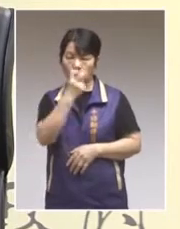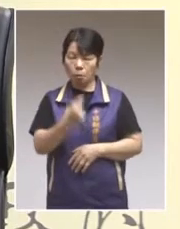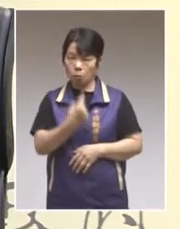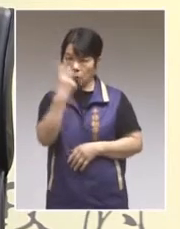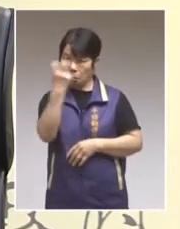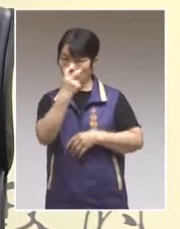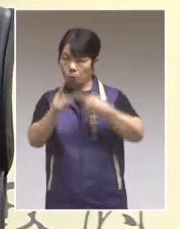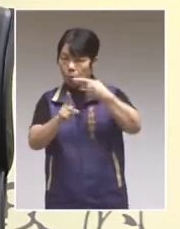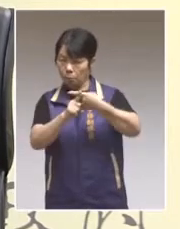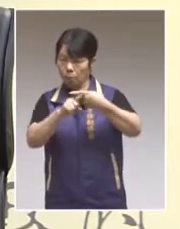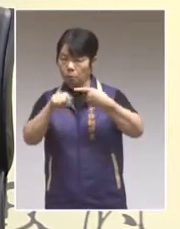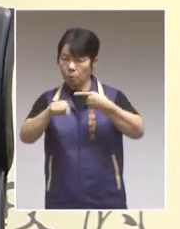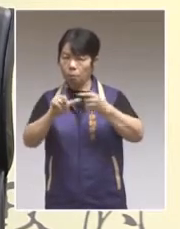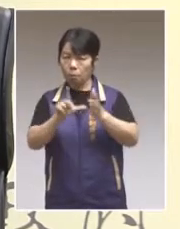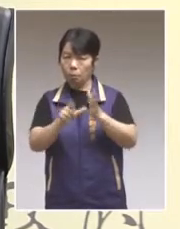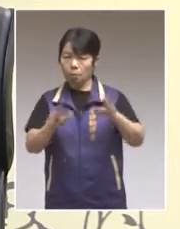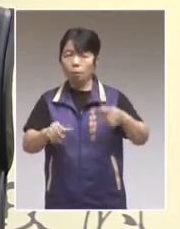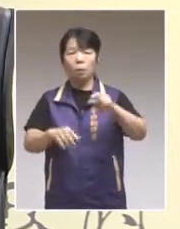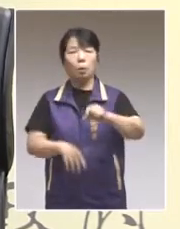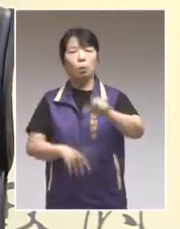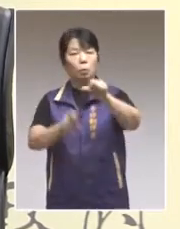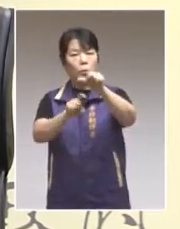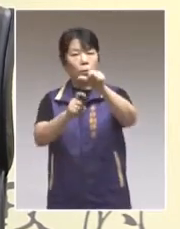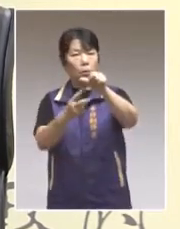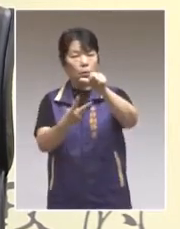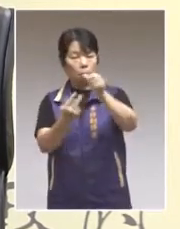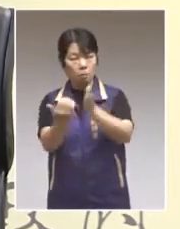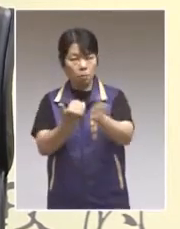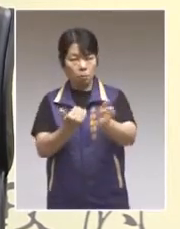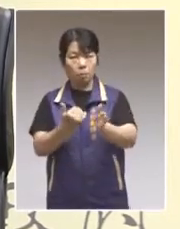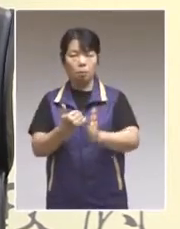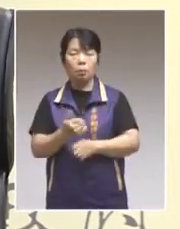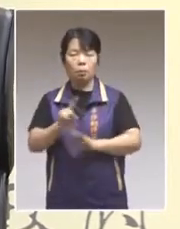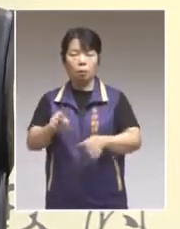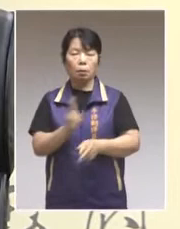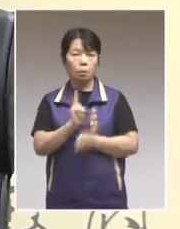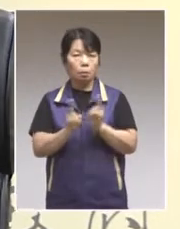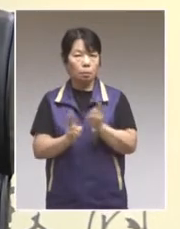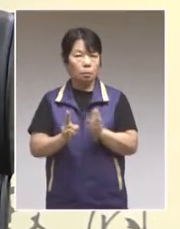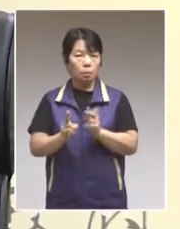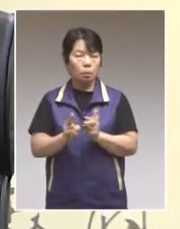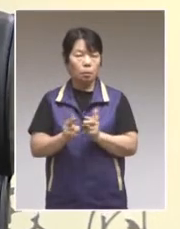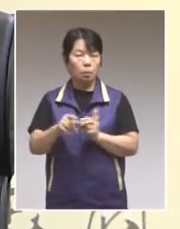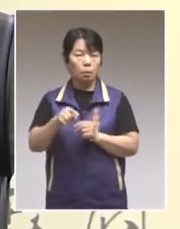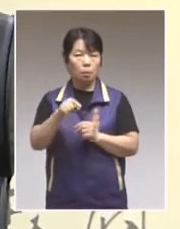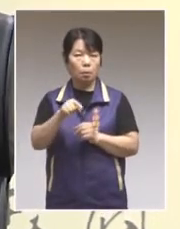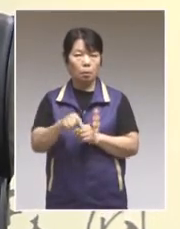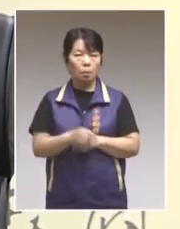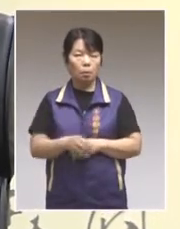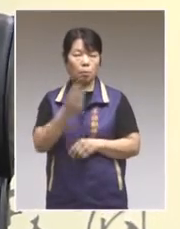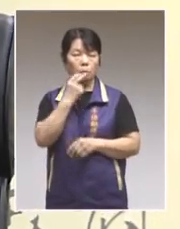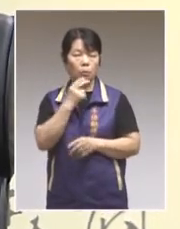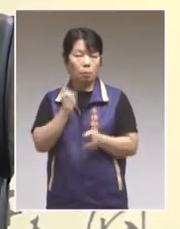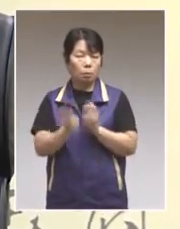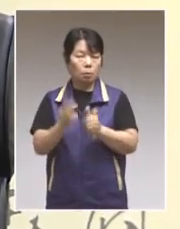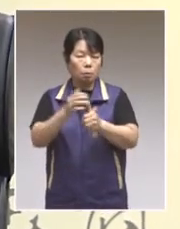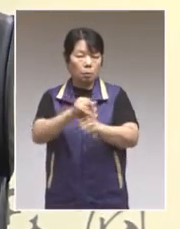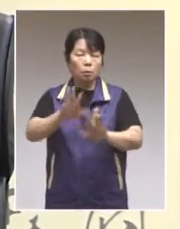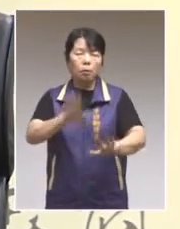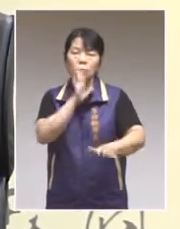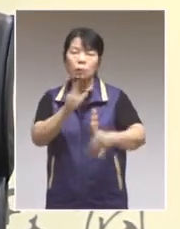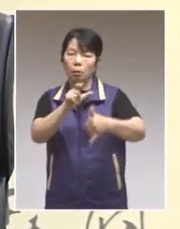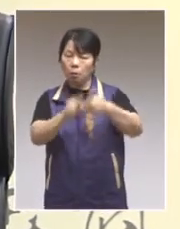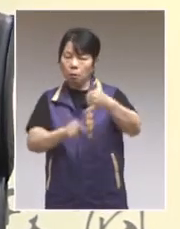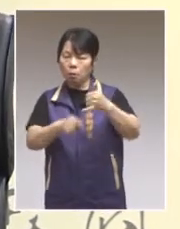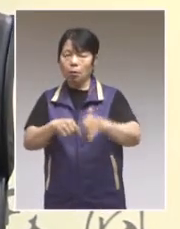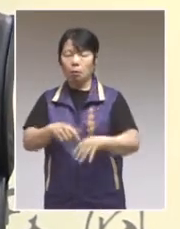在目前这个阶段，在5月12号之前，中央流行疫情指挥中心定义它还是属于疑似个案，那必须要经过 PCR